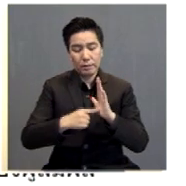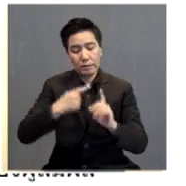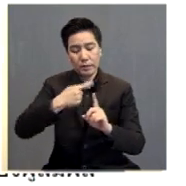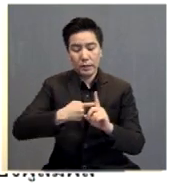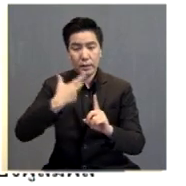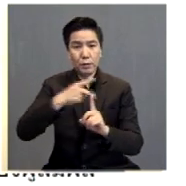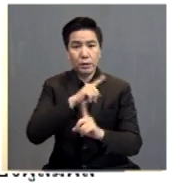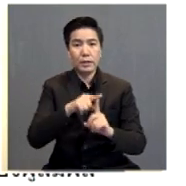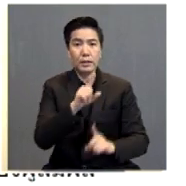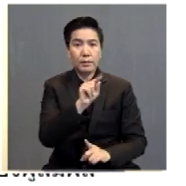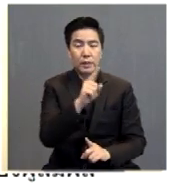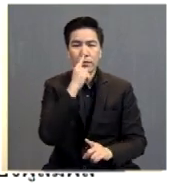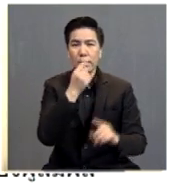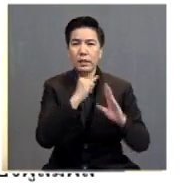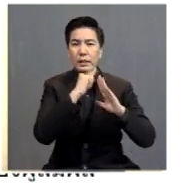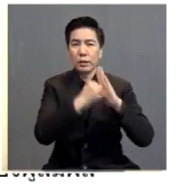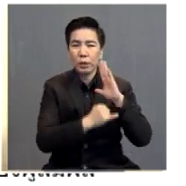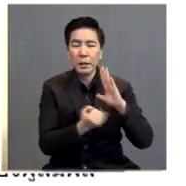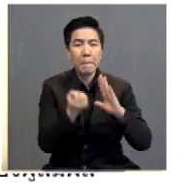คนจำนวนผู้ป่วยใหม่อย่างแต่ว่าทรงตัวนะครับใกล้เคียงกับของเมื่อวานนี้ที่สำคัญคือส่วนใหญ่เขาบอกว่าจะเกิดขึ้นในต่างจังหวัดมากกว่าในกรุงเทพฯและตั้งแต่ที่21